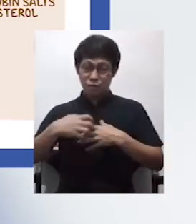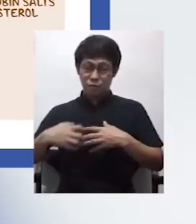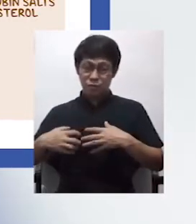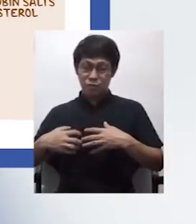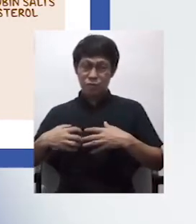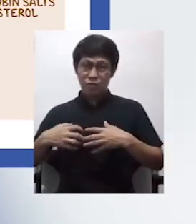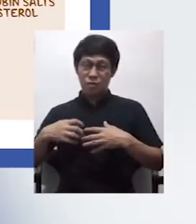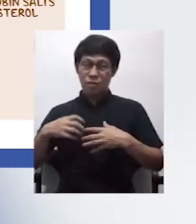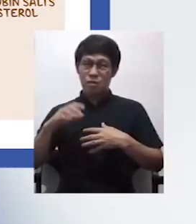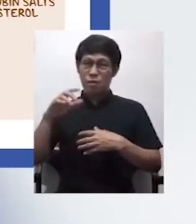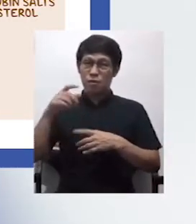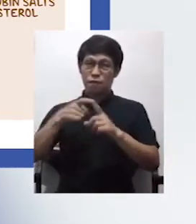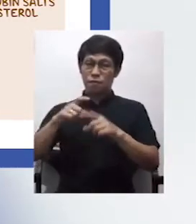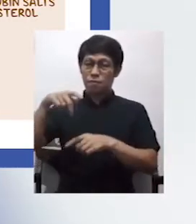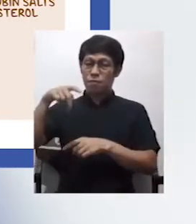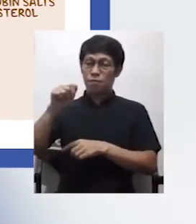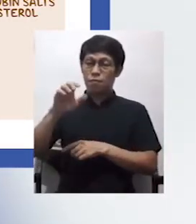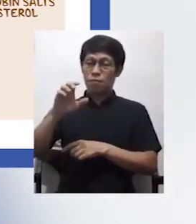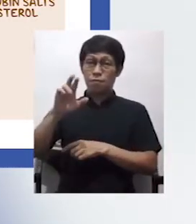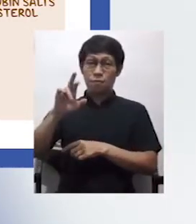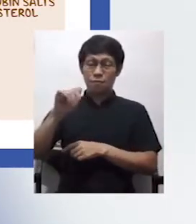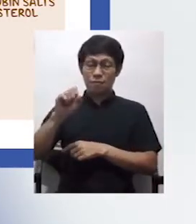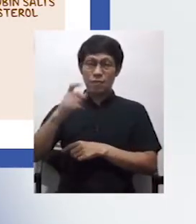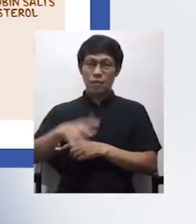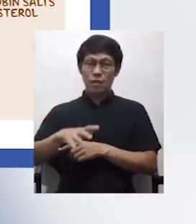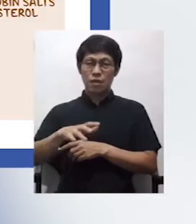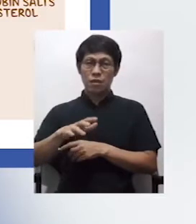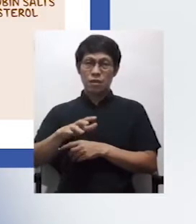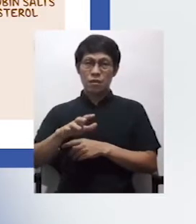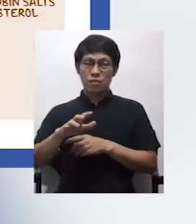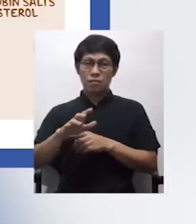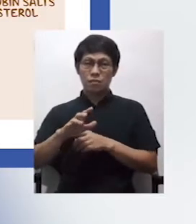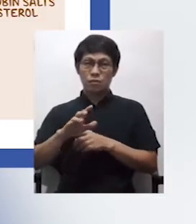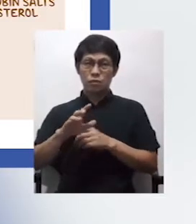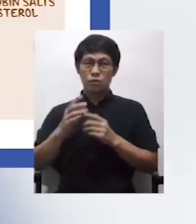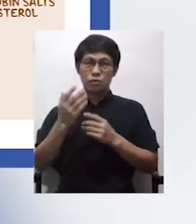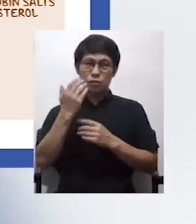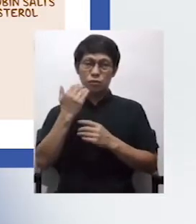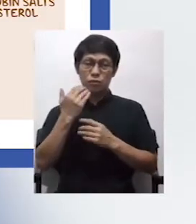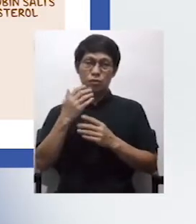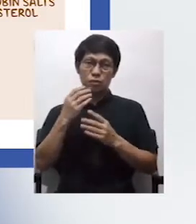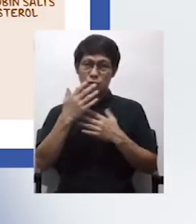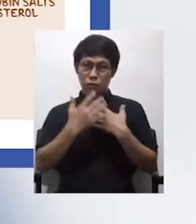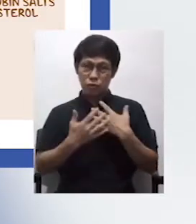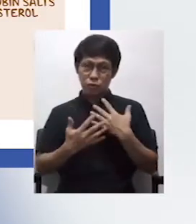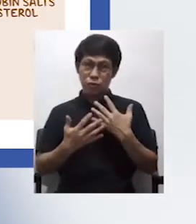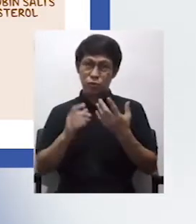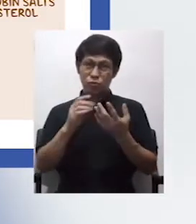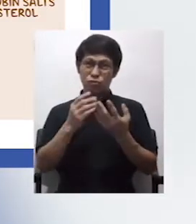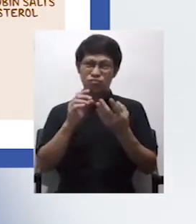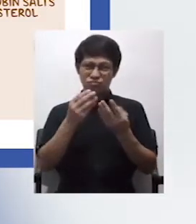Una, bacterial infection sa bile duct system. mga bukol sa lapay o pancreas o sa